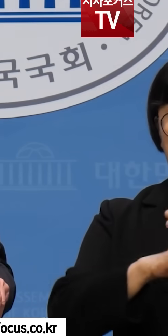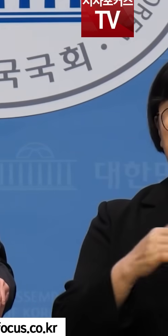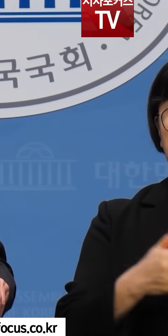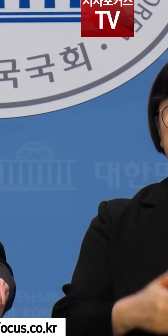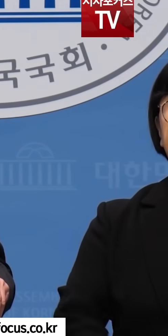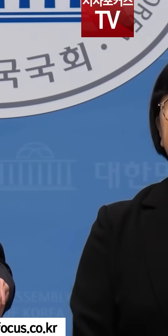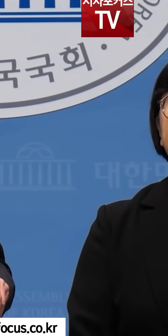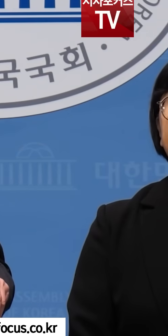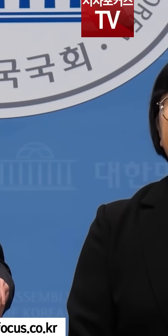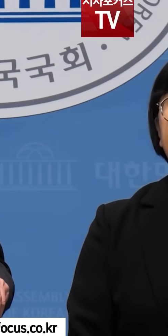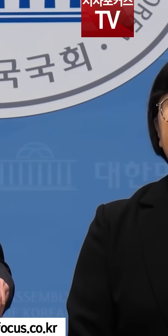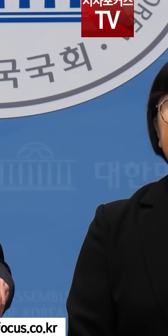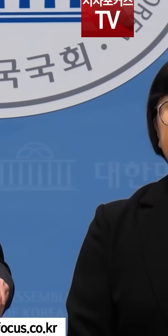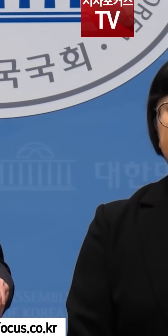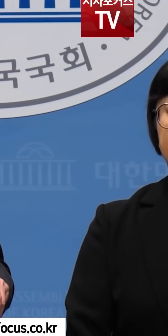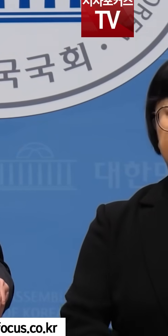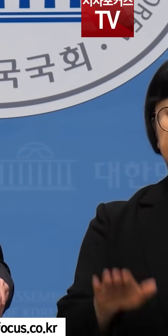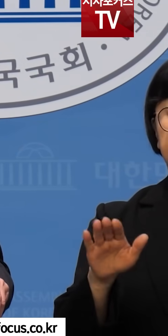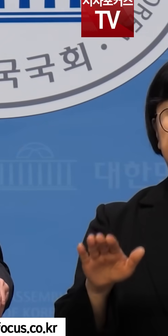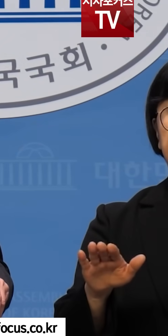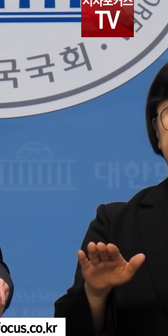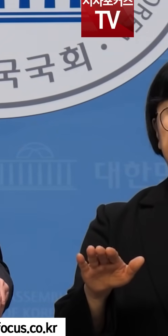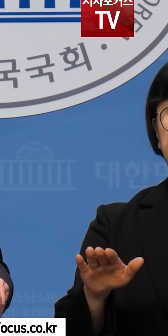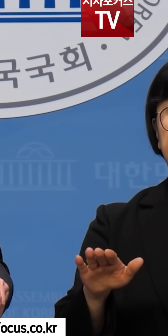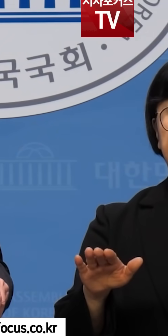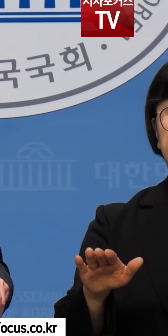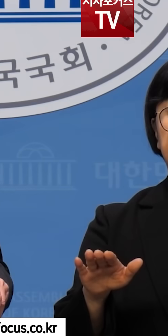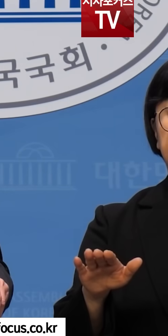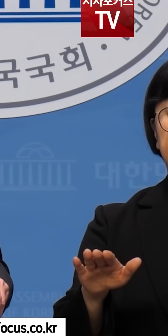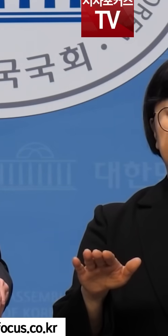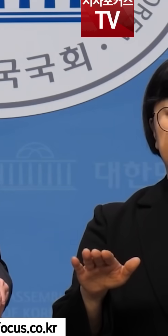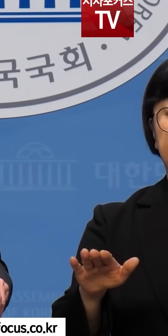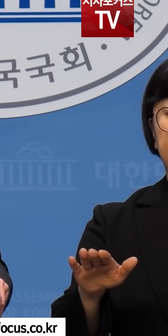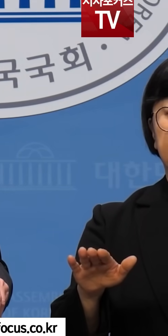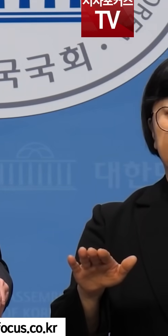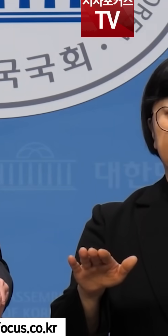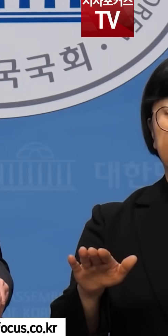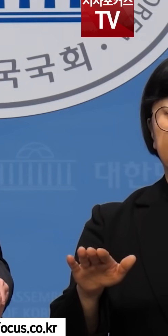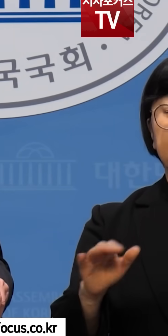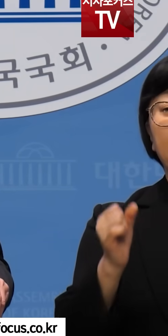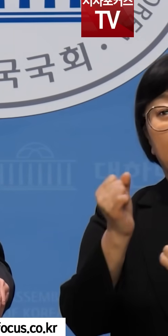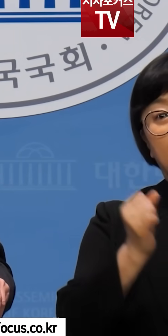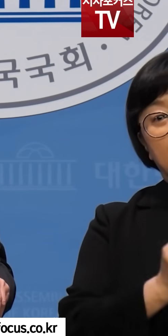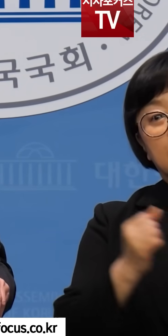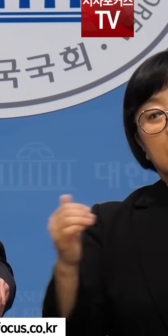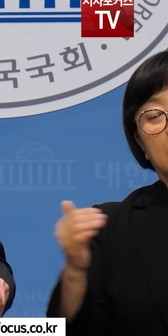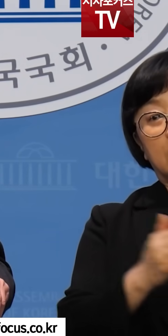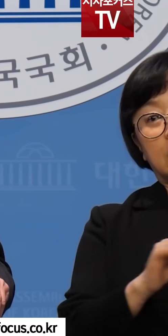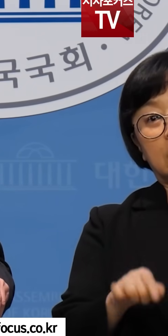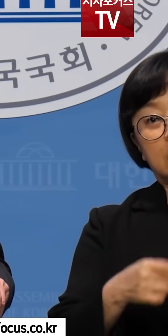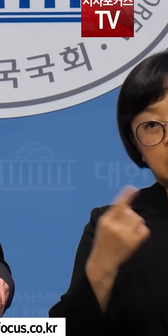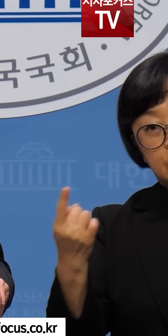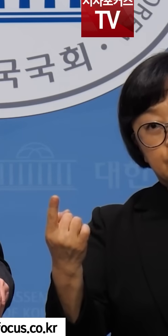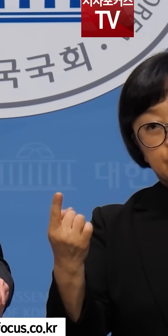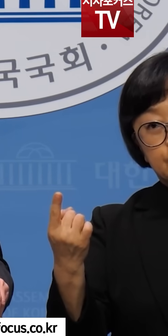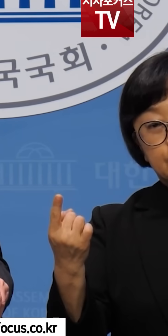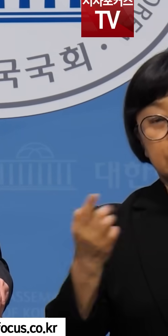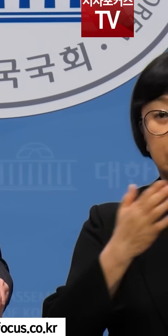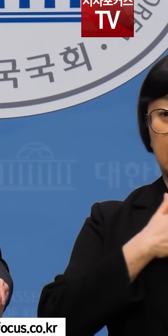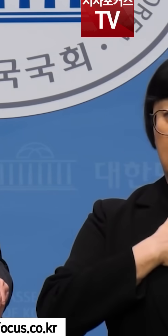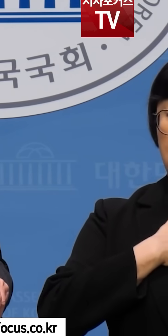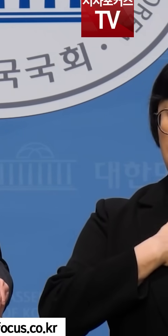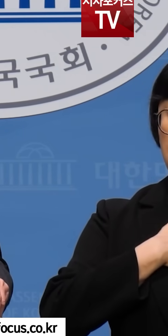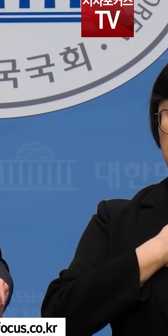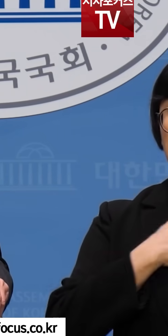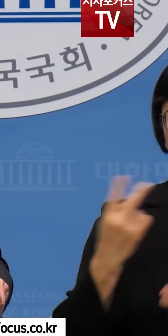약속하셨습니다. 오늘 이 기자회견이 끝난 연후에 바로 저하고